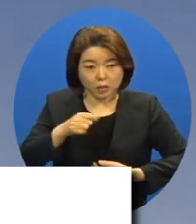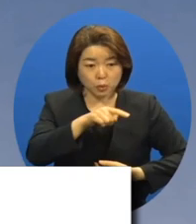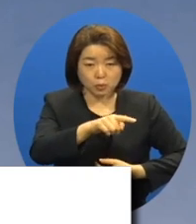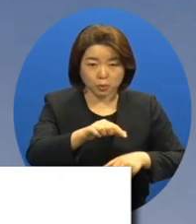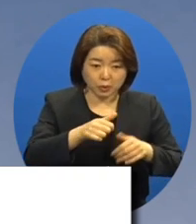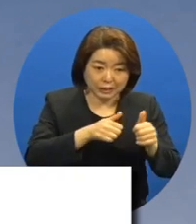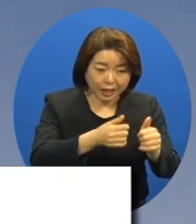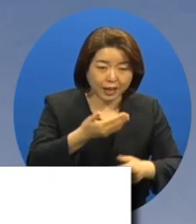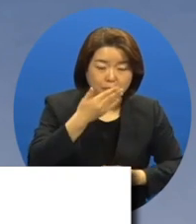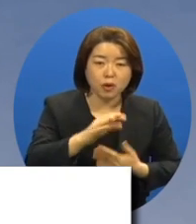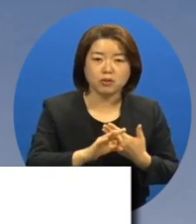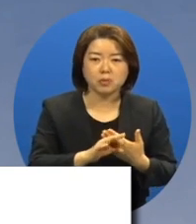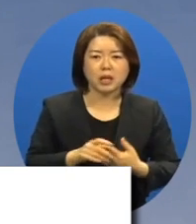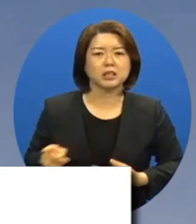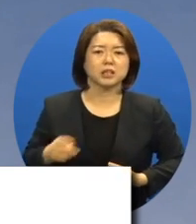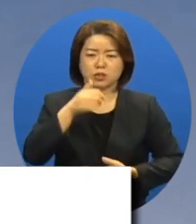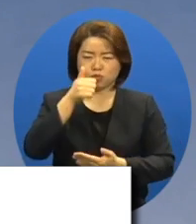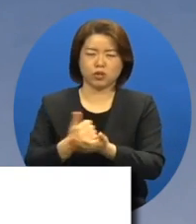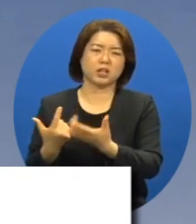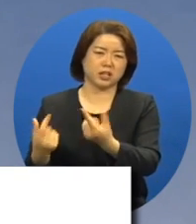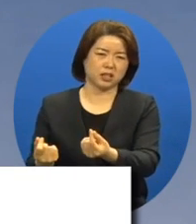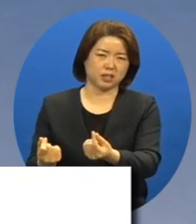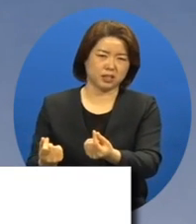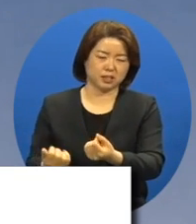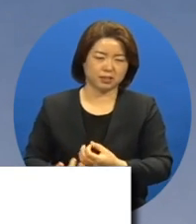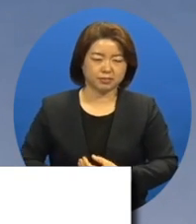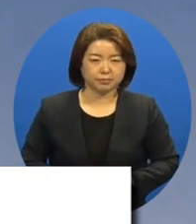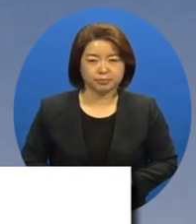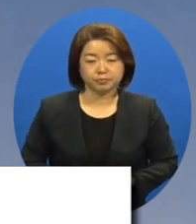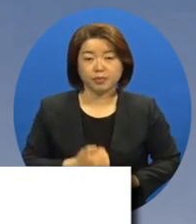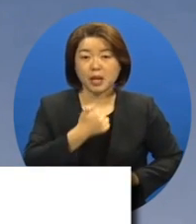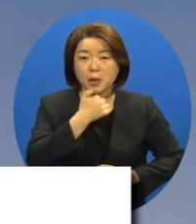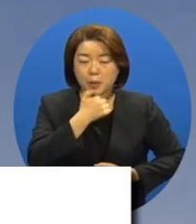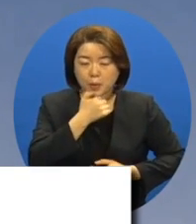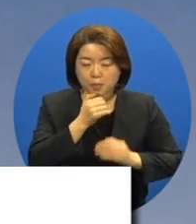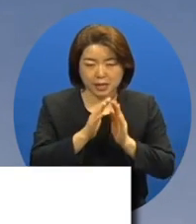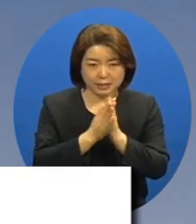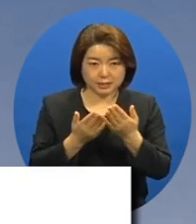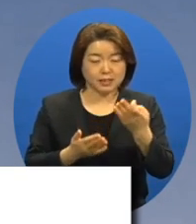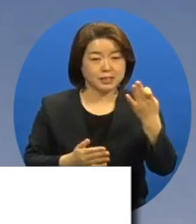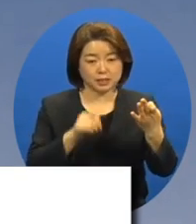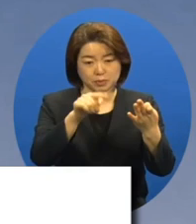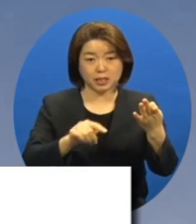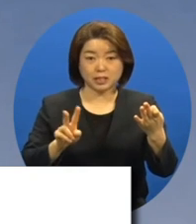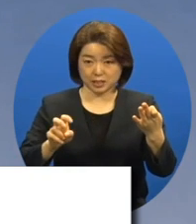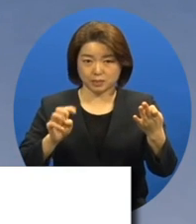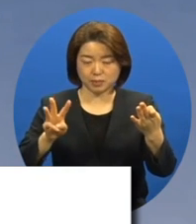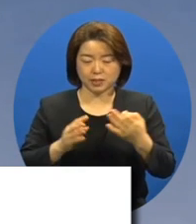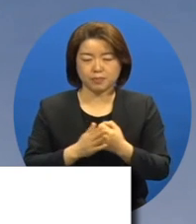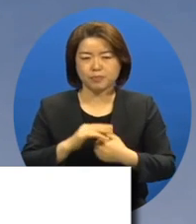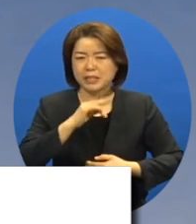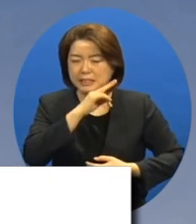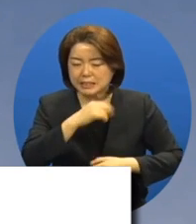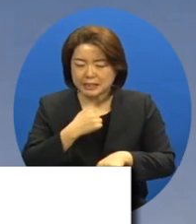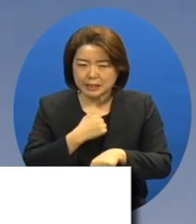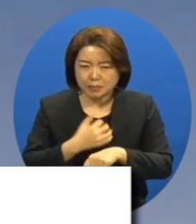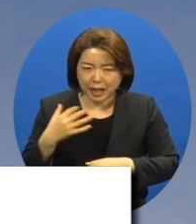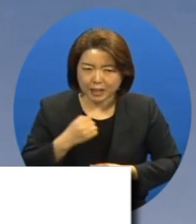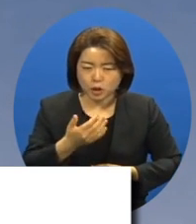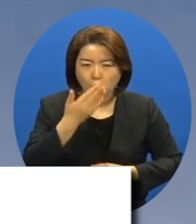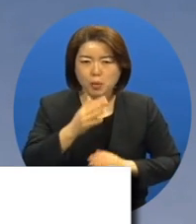죄가 된다는 겁니다 로마서 14장 23절 입니다 의심하고 먹는 자는 정주